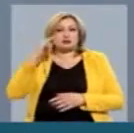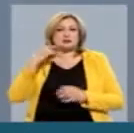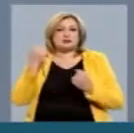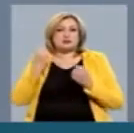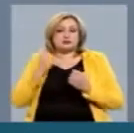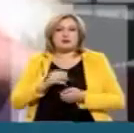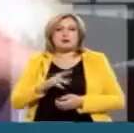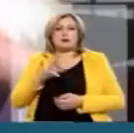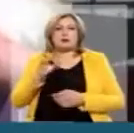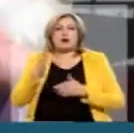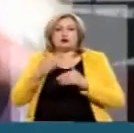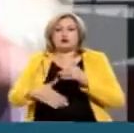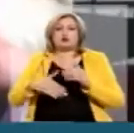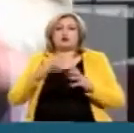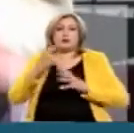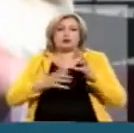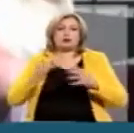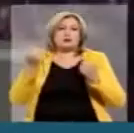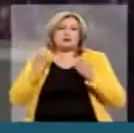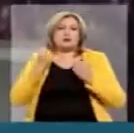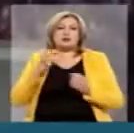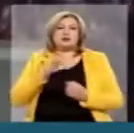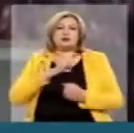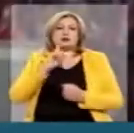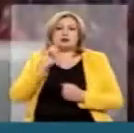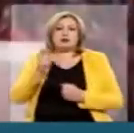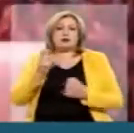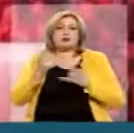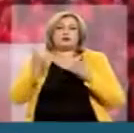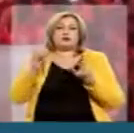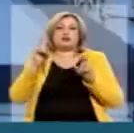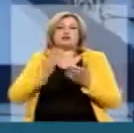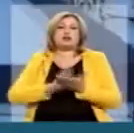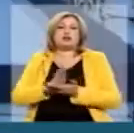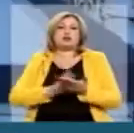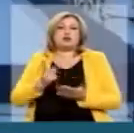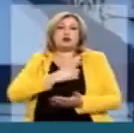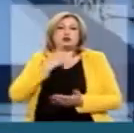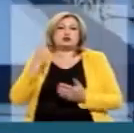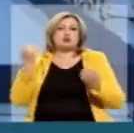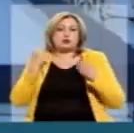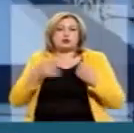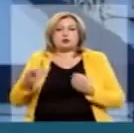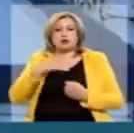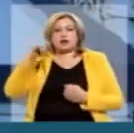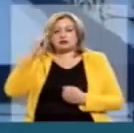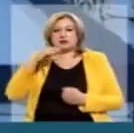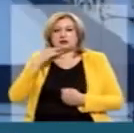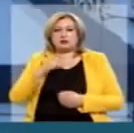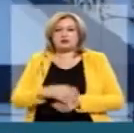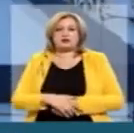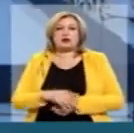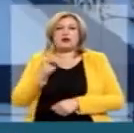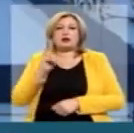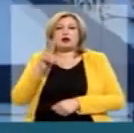мемлекеттен 3000 спортшы қатысқан болатын. Байрақты бәсекеде Қазақстан құрамасы Польша, Болгария сияқты елдерді жоғары есеппен